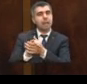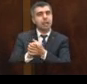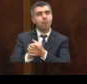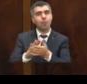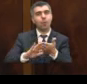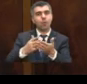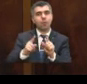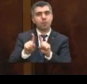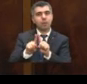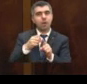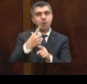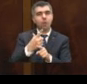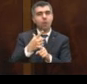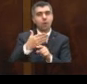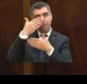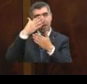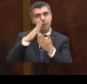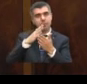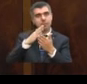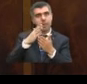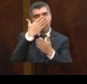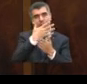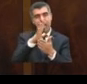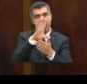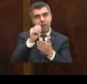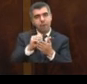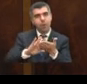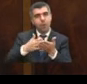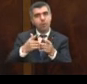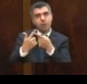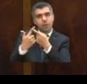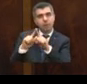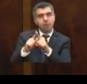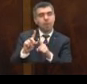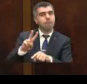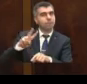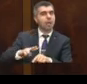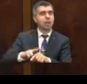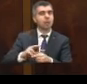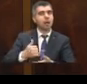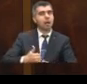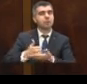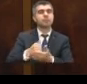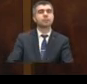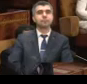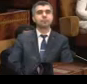دعا إليه مرات عديدة وجسده على أرض الواقع بمبادرات فعلية. وقبل أن